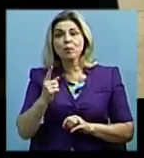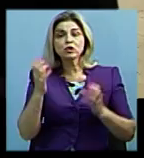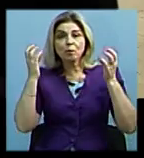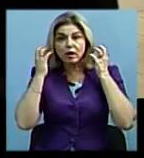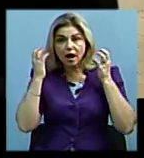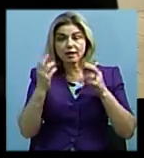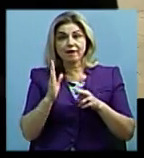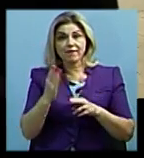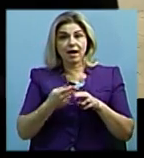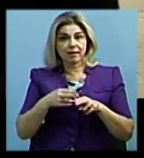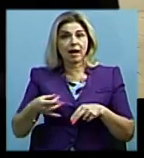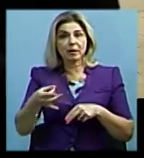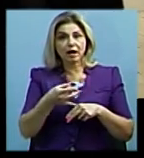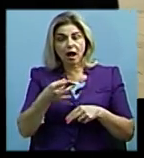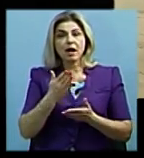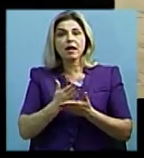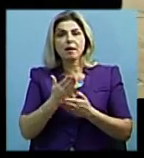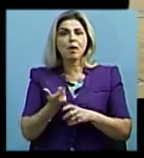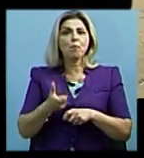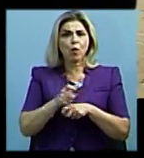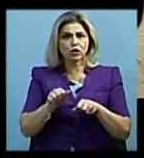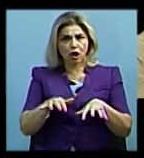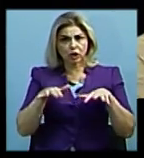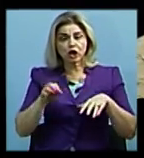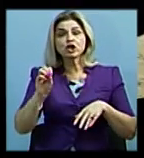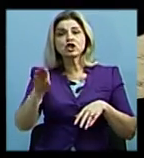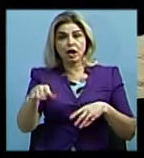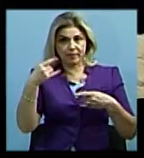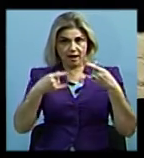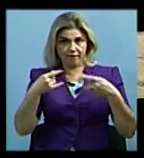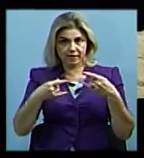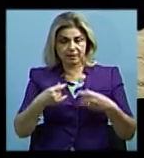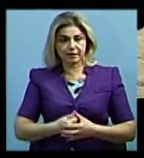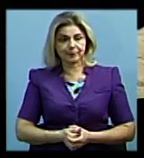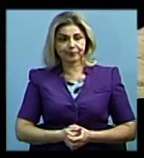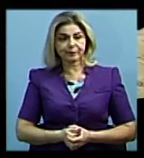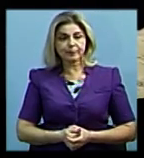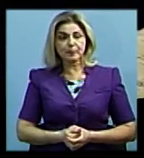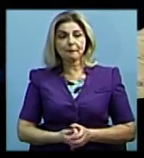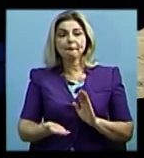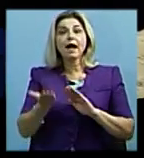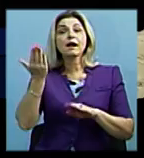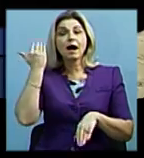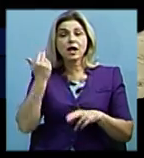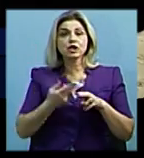у цьому регіоні має більшу аудиторію, ніж телебачення. Раніше це була